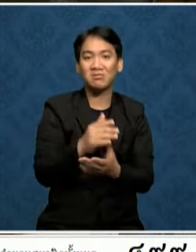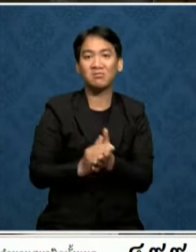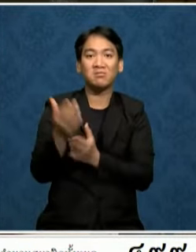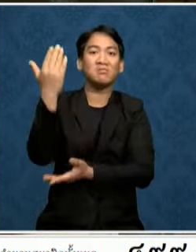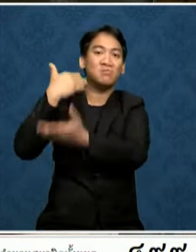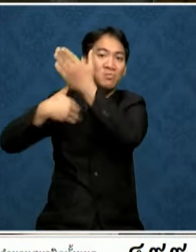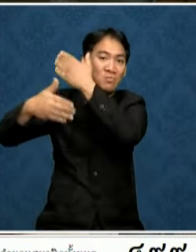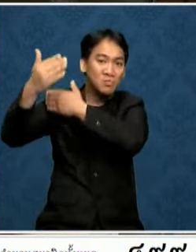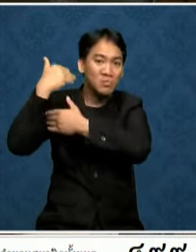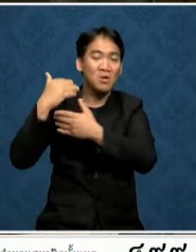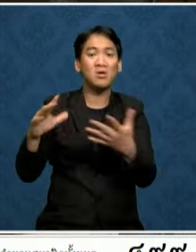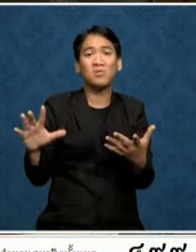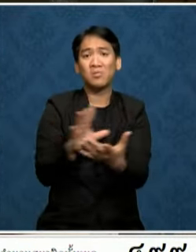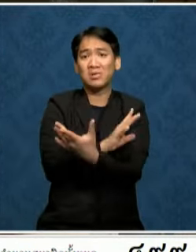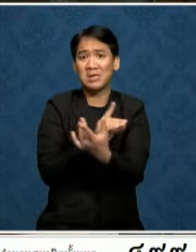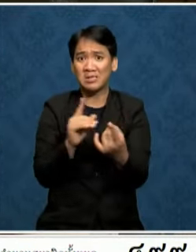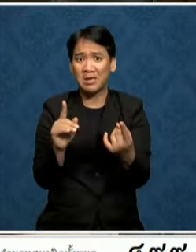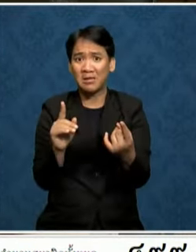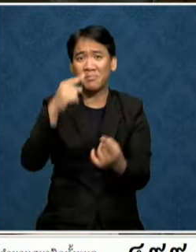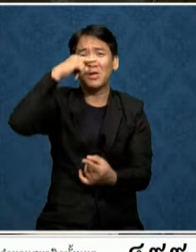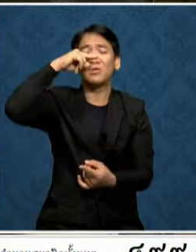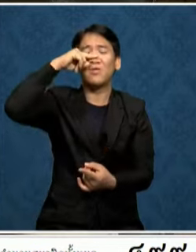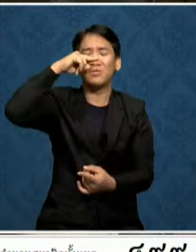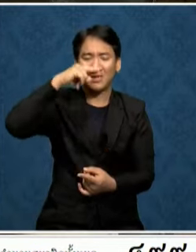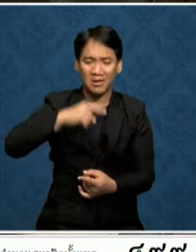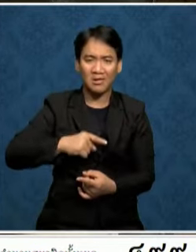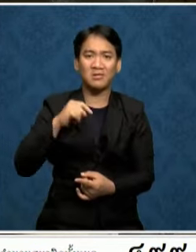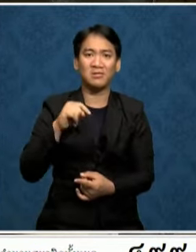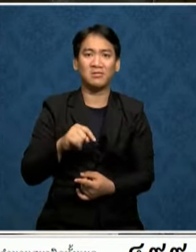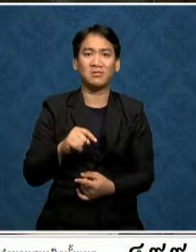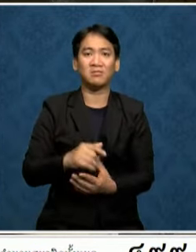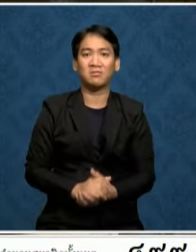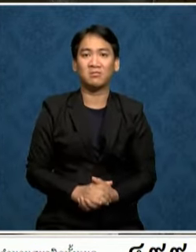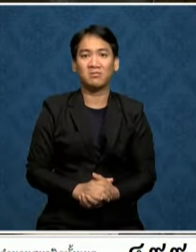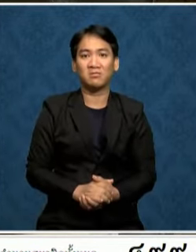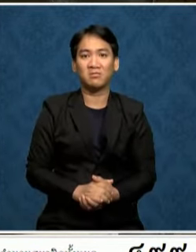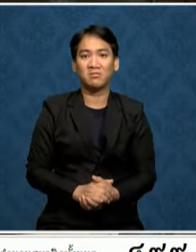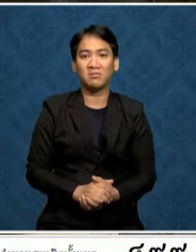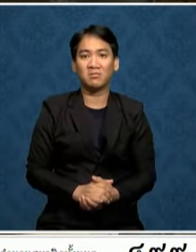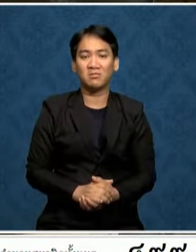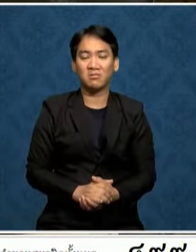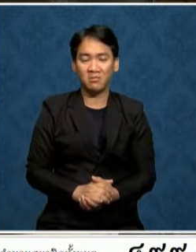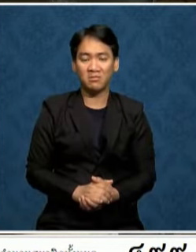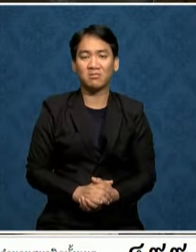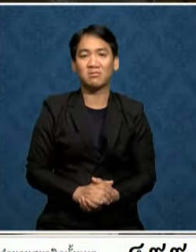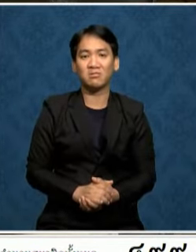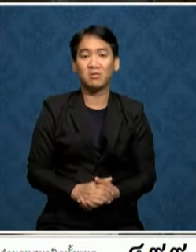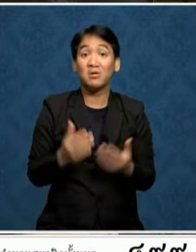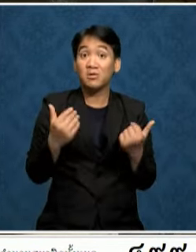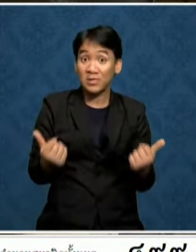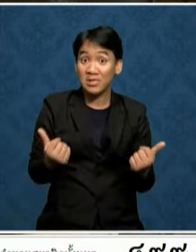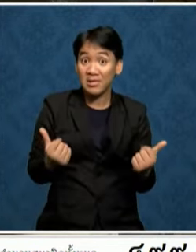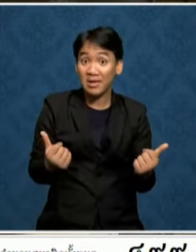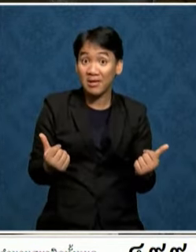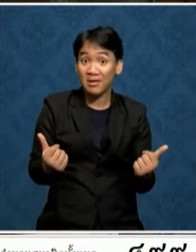ประเพณีของของไทยด้วยว่าสังคมไทยมันเป็นยังไงณวันนี้ถึงแม้ว่ามันจะ